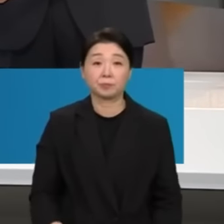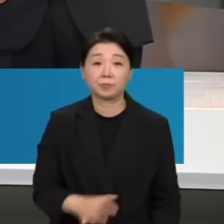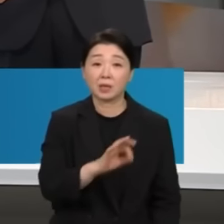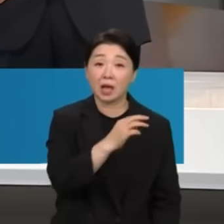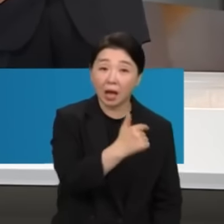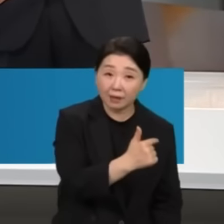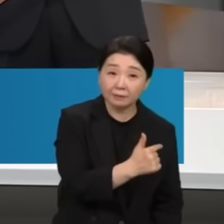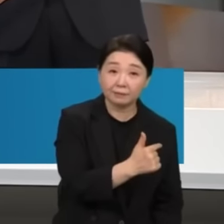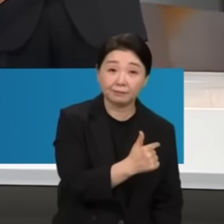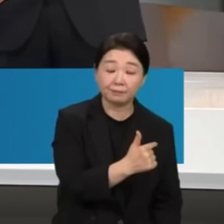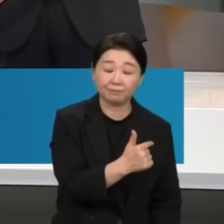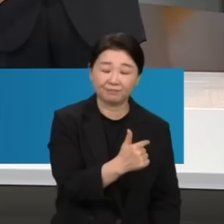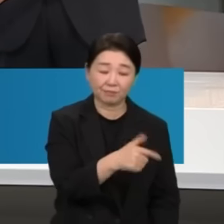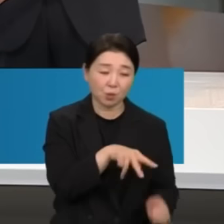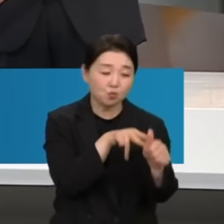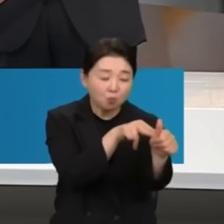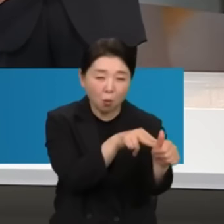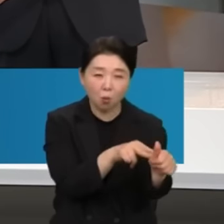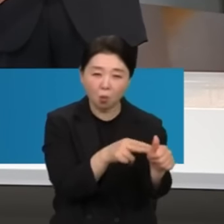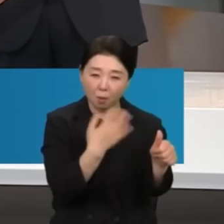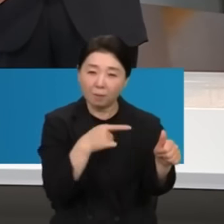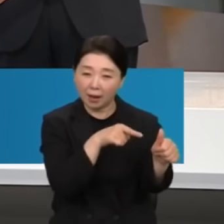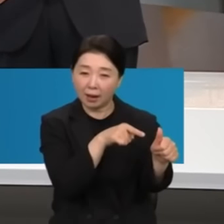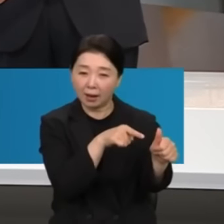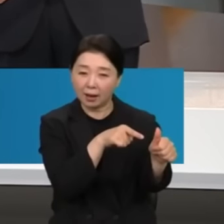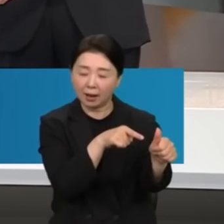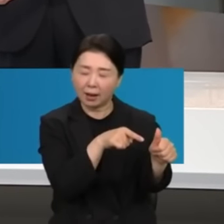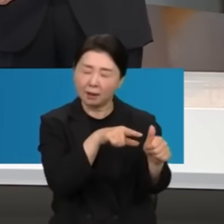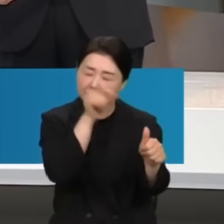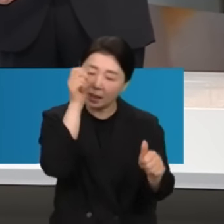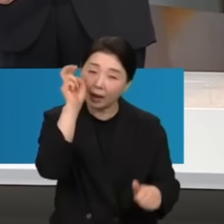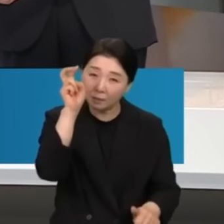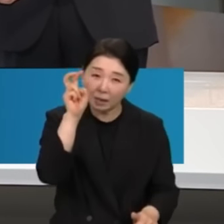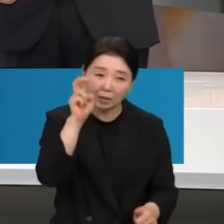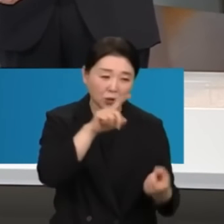전 위원장이 유력 주자로 거론되는 상황에서 벌써부터 개파